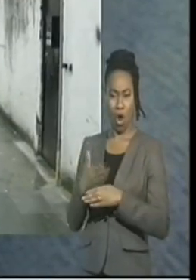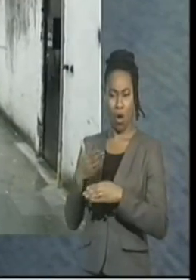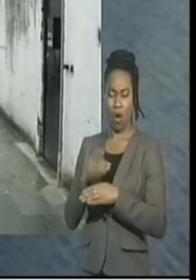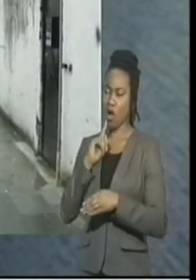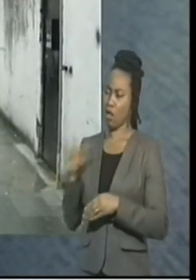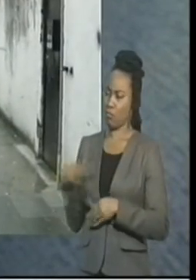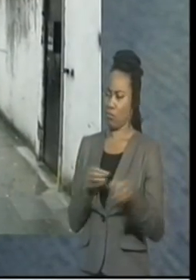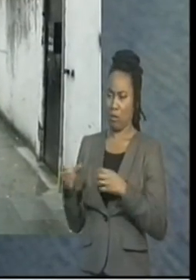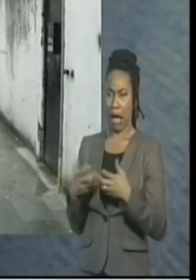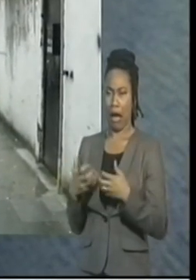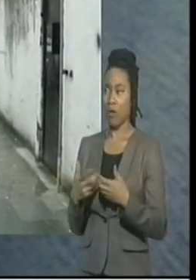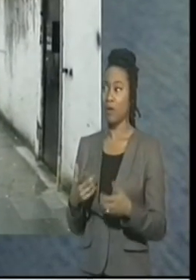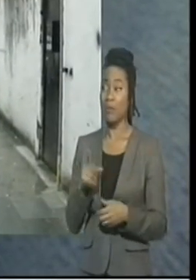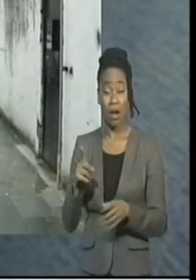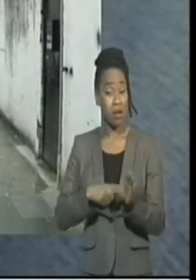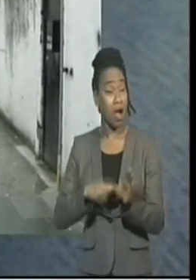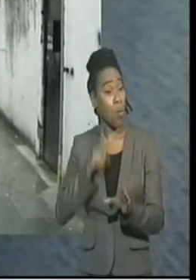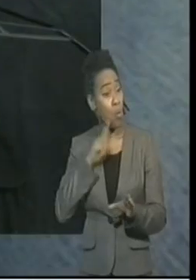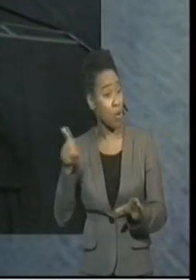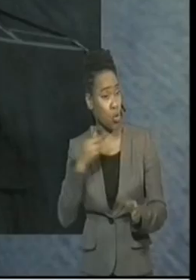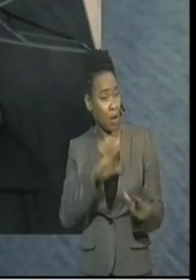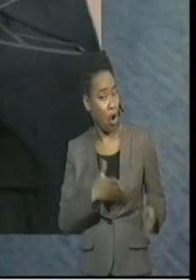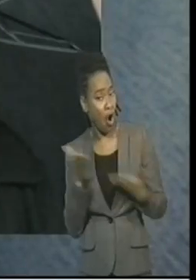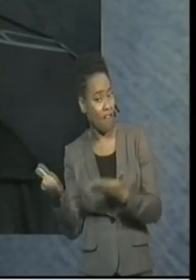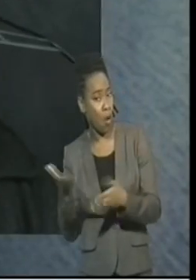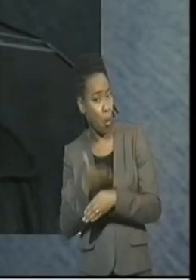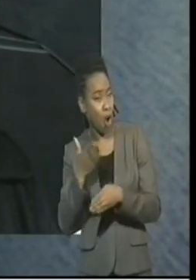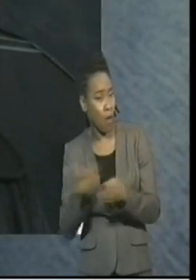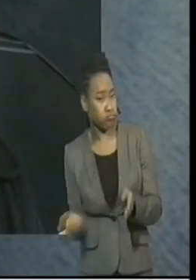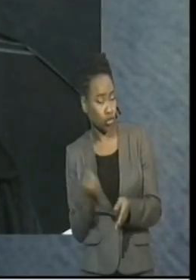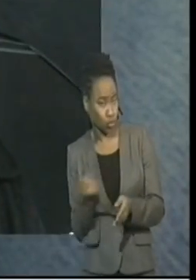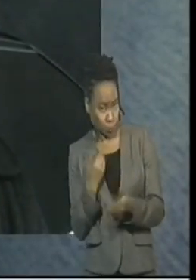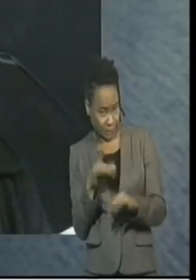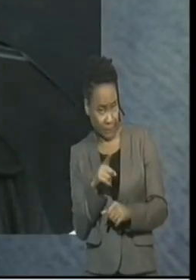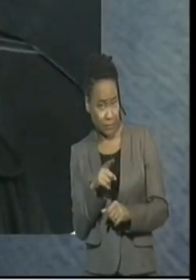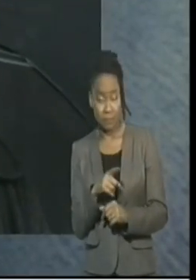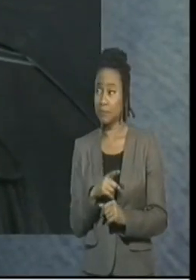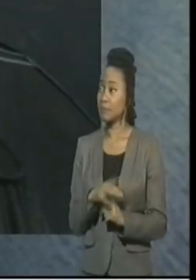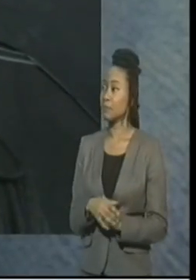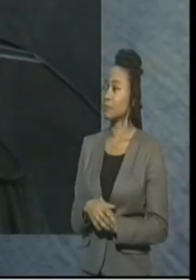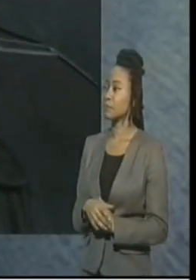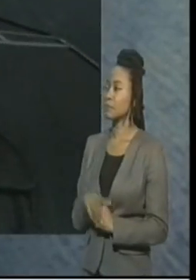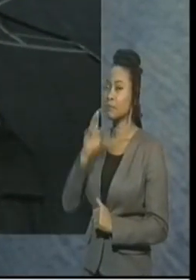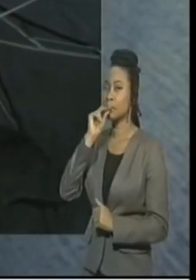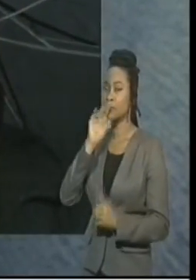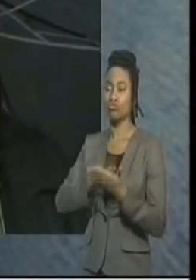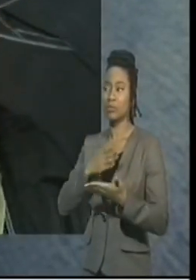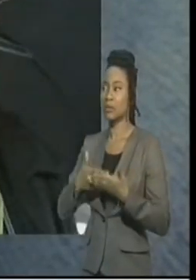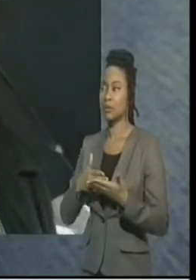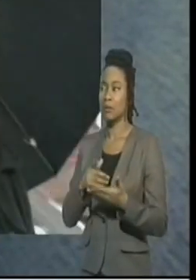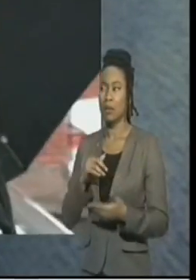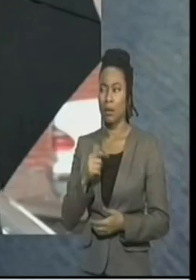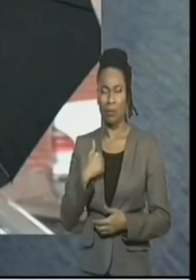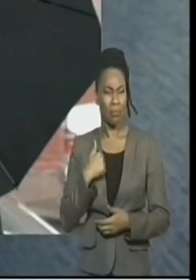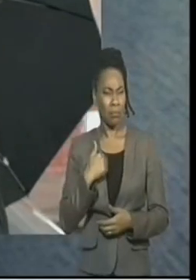this young woman here, you were just offering her work as a prostitute. इन्हें तुझे काम तो होने से क्या prostitution? इन्हें मैंने मैं देखो मैं तो